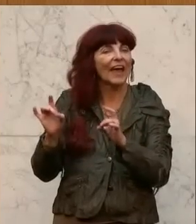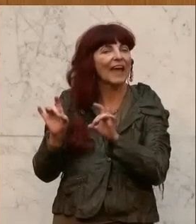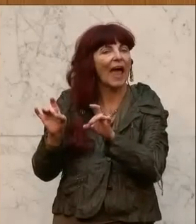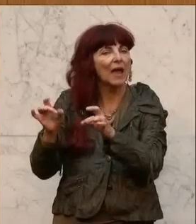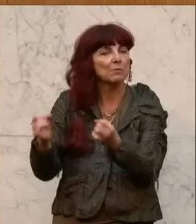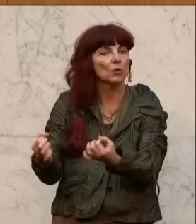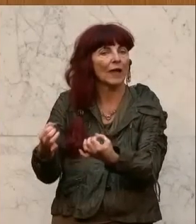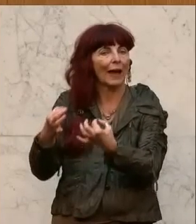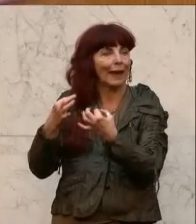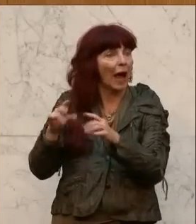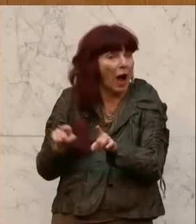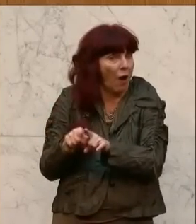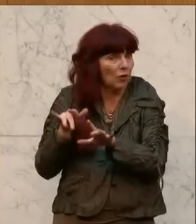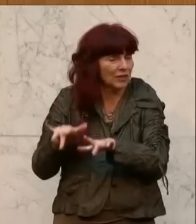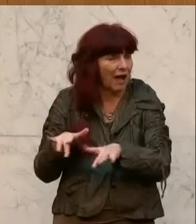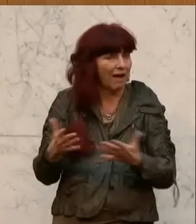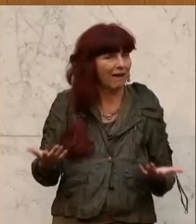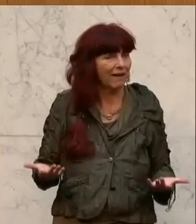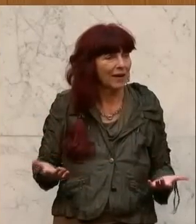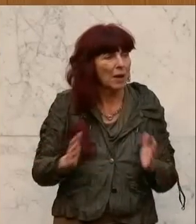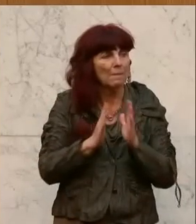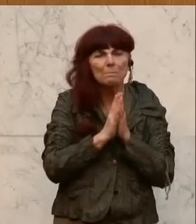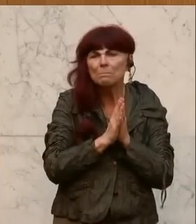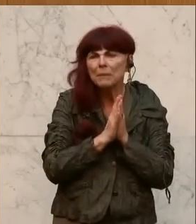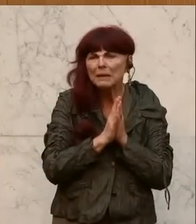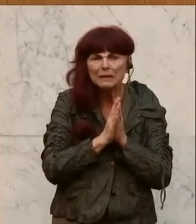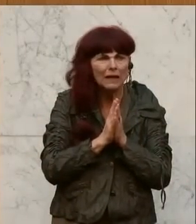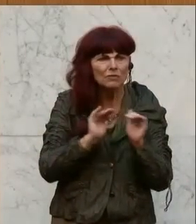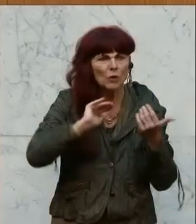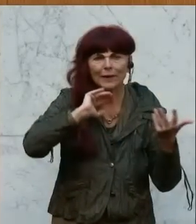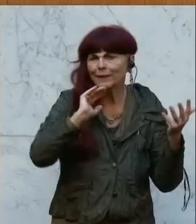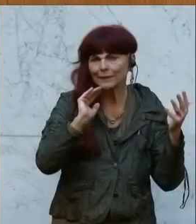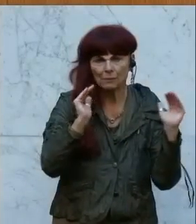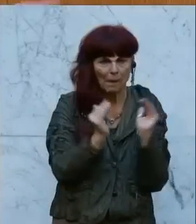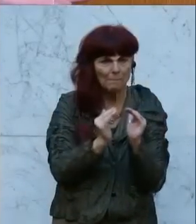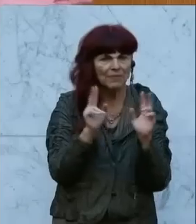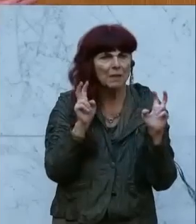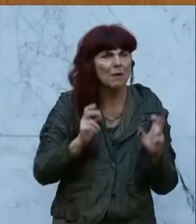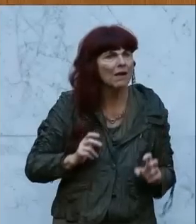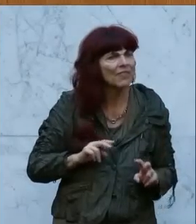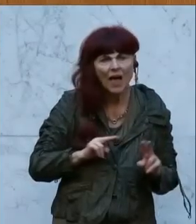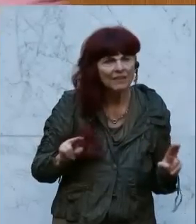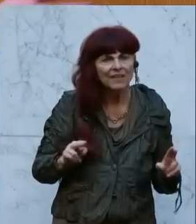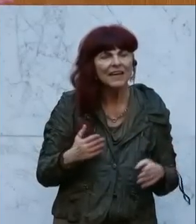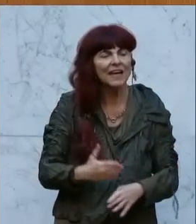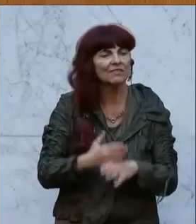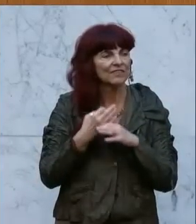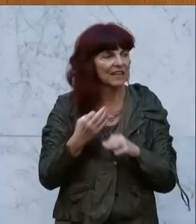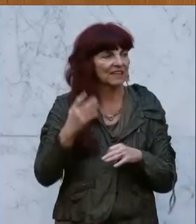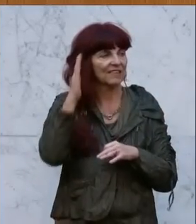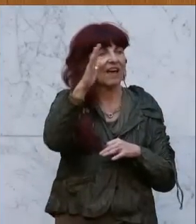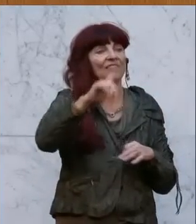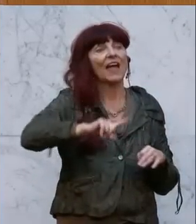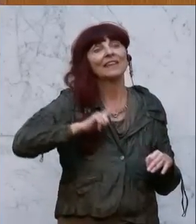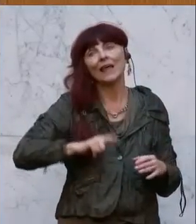tun das ja genauso. Also hören Sie auf, das auf irgendetwas zu reduzieren, das bringt nichts. Es tut mir leid, dass Sie jetzt Ihren Lebensinhalt